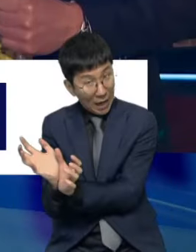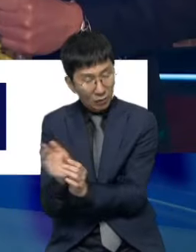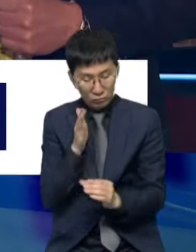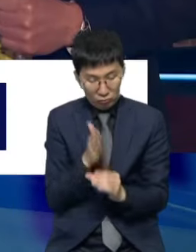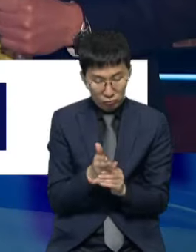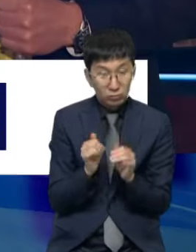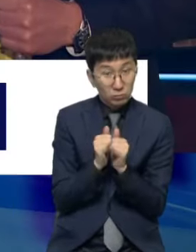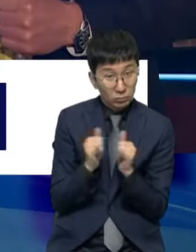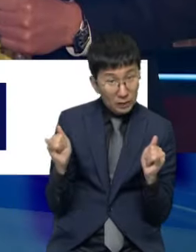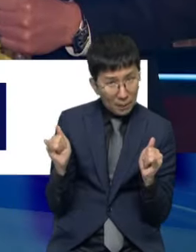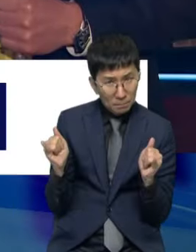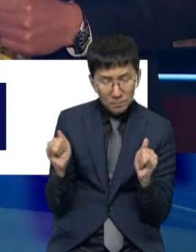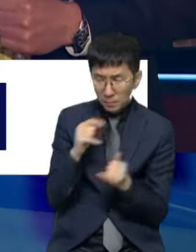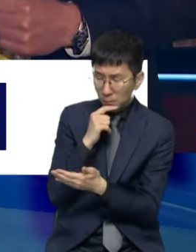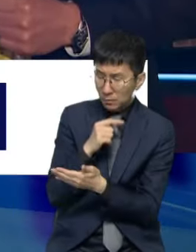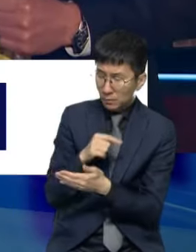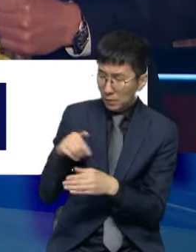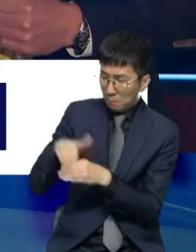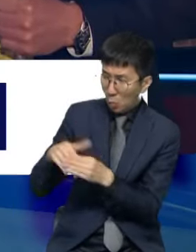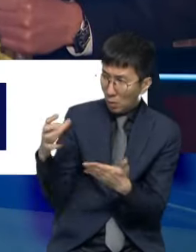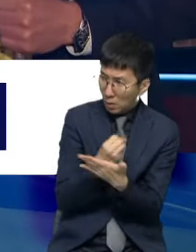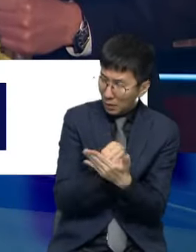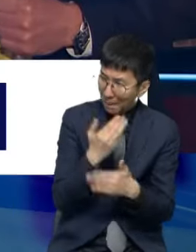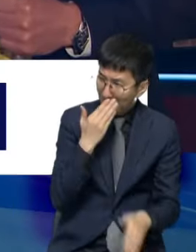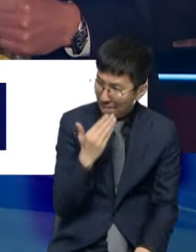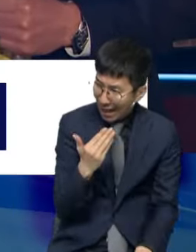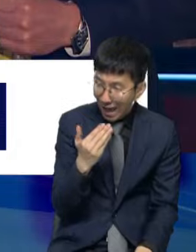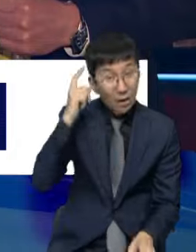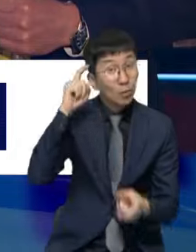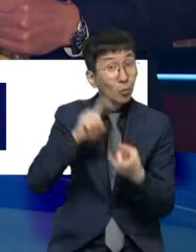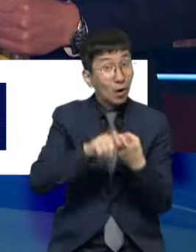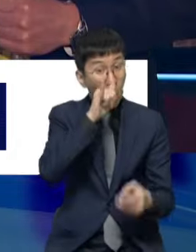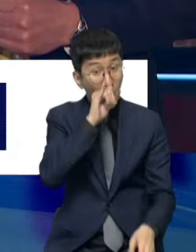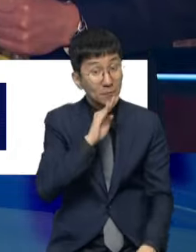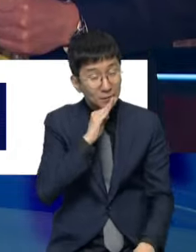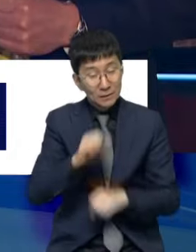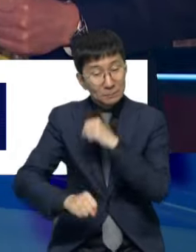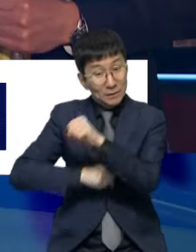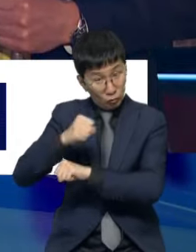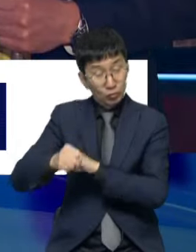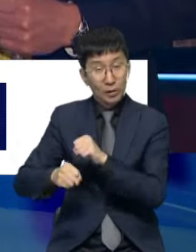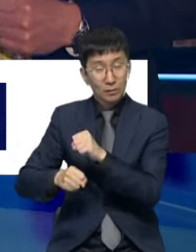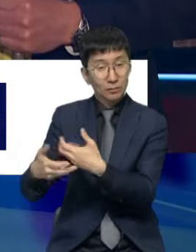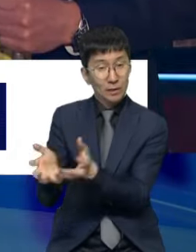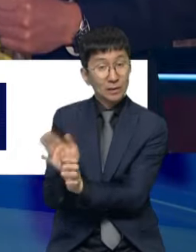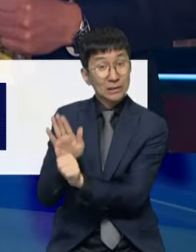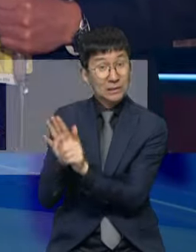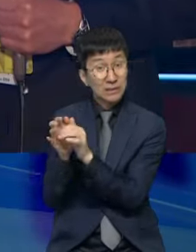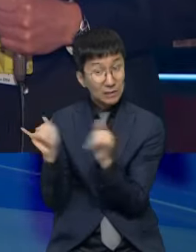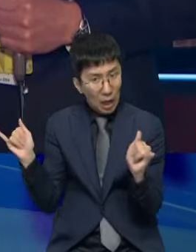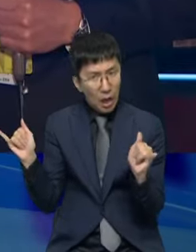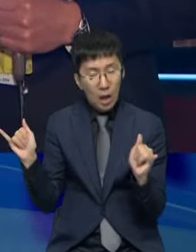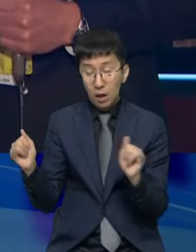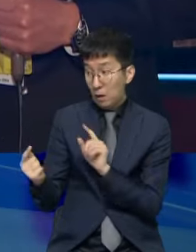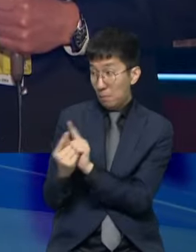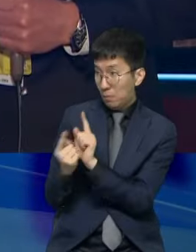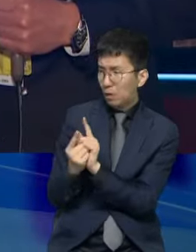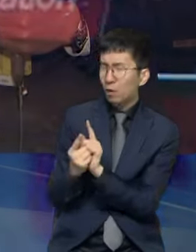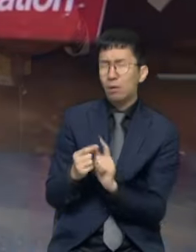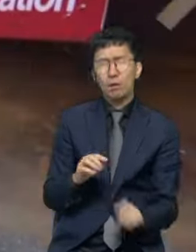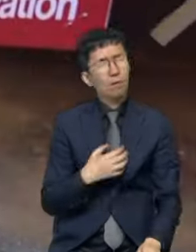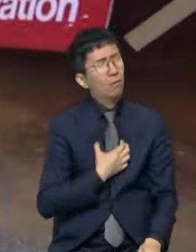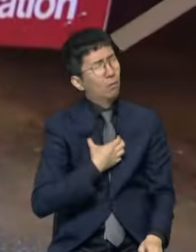표심에 어떤 영향을 미칠 건지 이게 관심일 텐데요. 제가 만난 민주당 지지자 상당수가 우려하는 모습이었습니다.